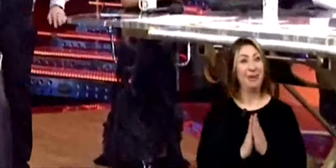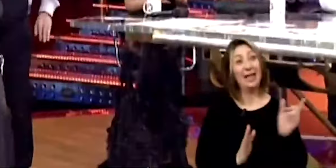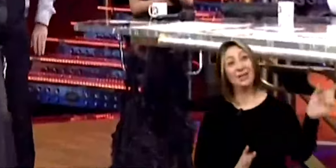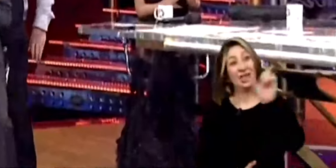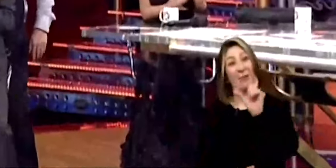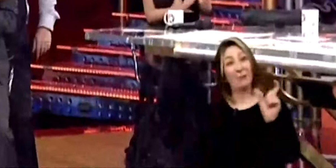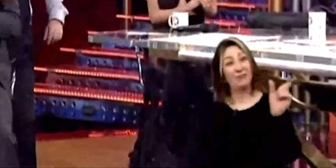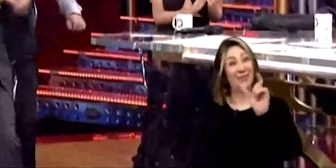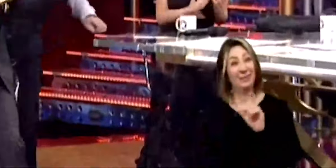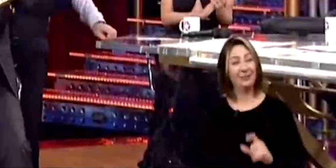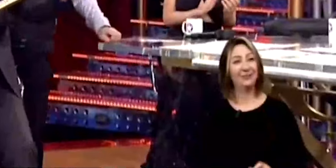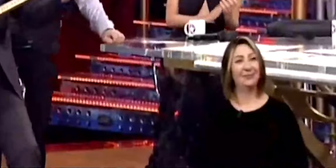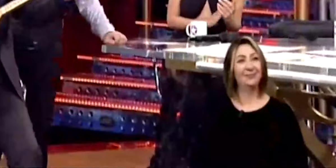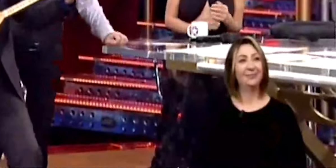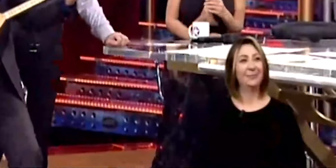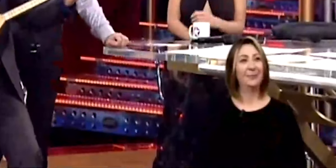Hemen cevabı geliyor.